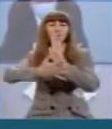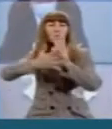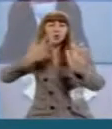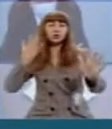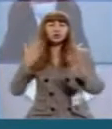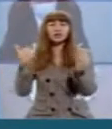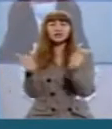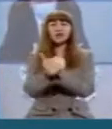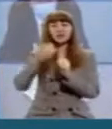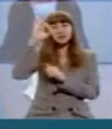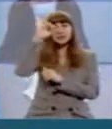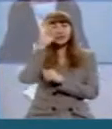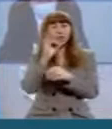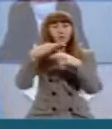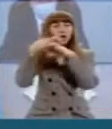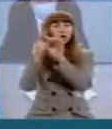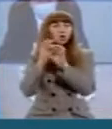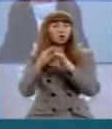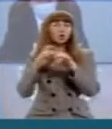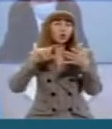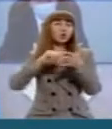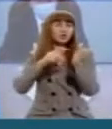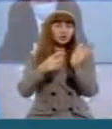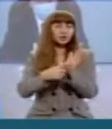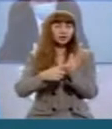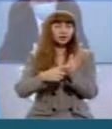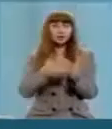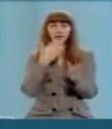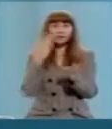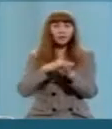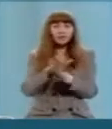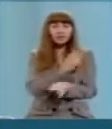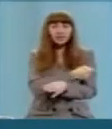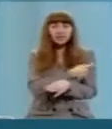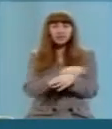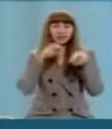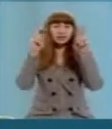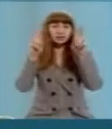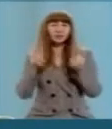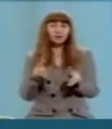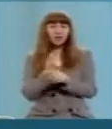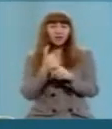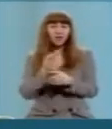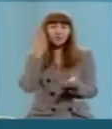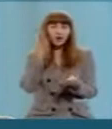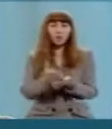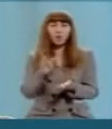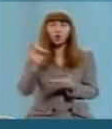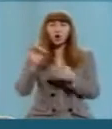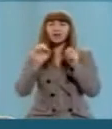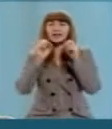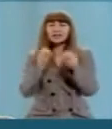министрлігі орталық және жергілікті билік органдарының жұмысын үйлестіре алмады.